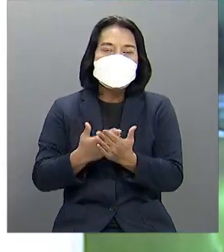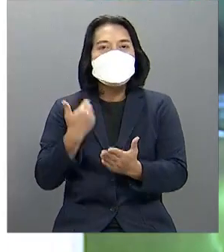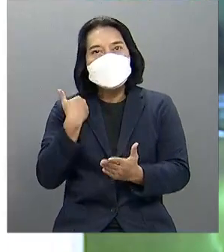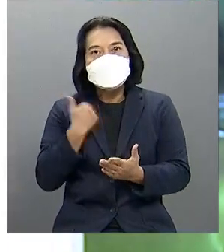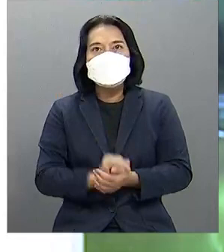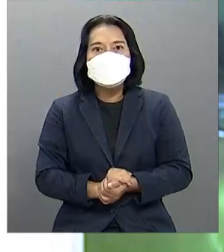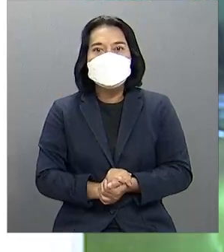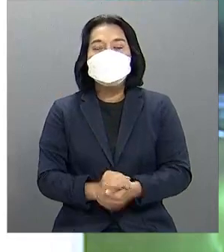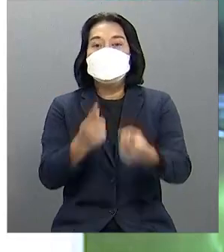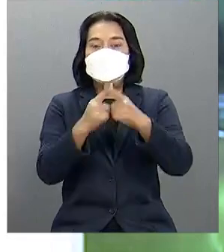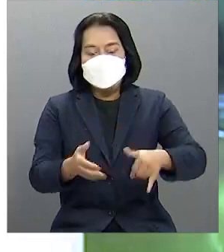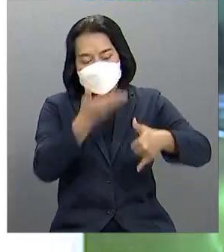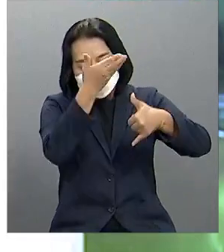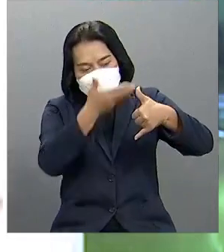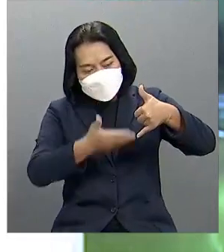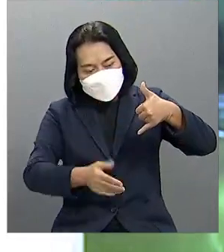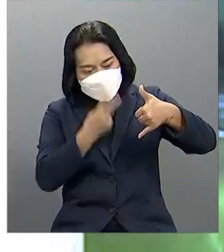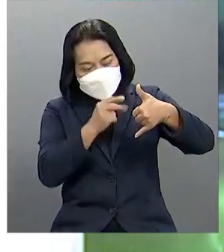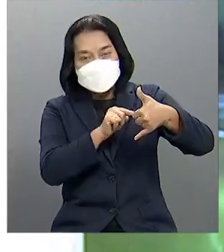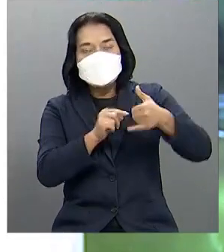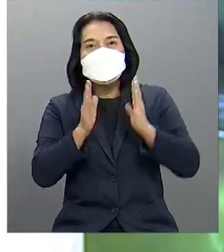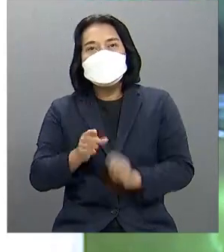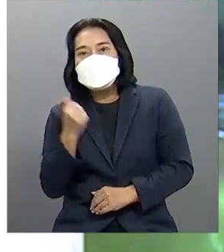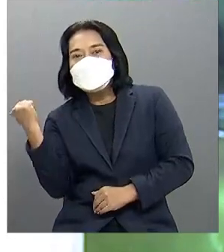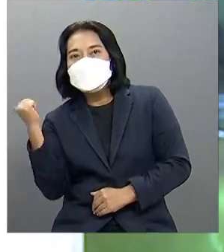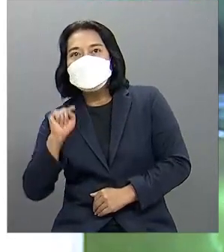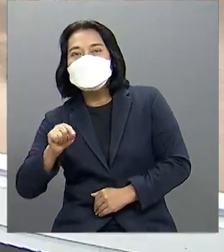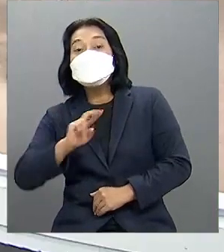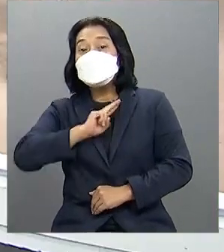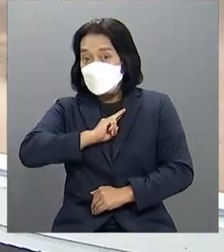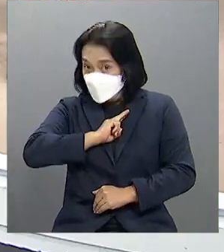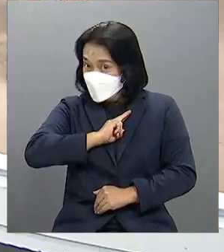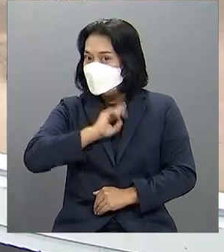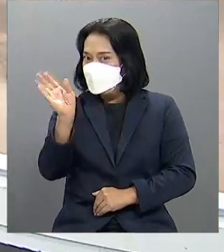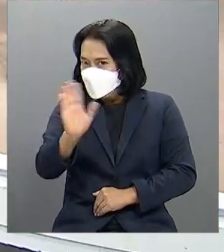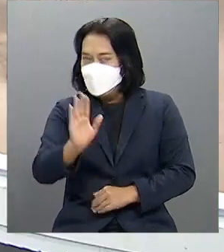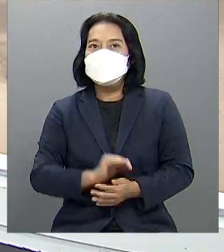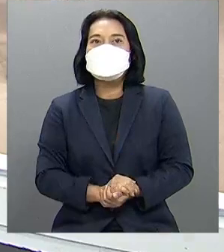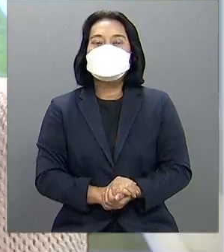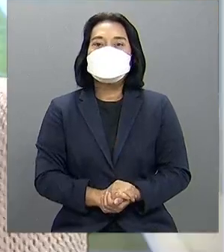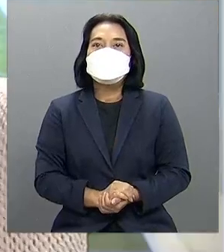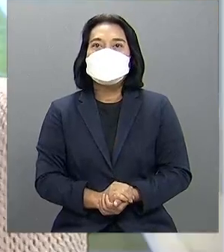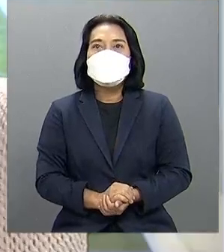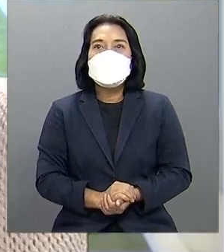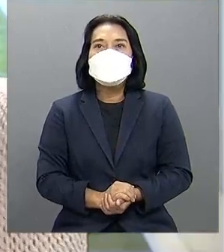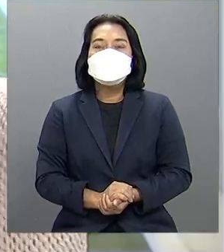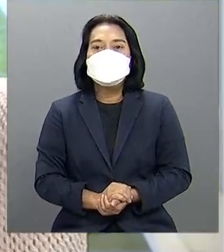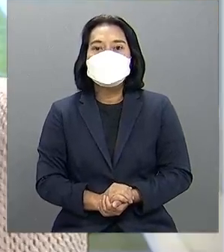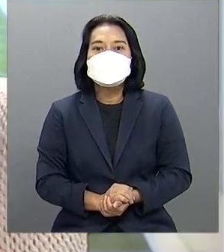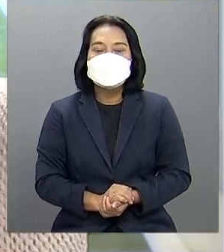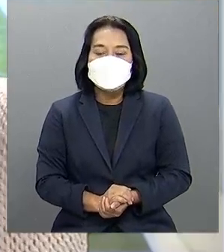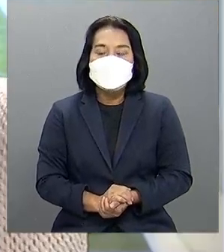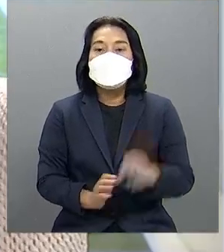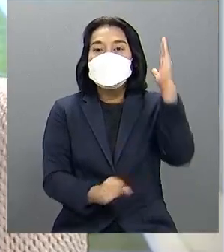ลือก ของคนอื่นค่ะไม่ใช่ของตัวเอง ของสถานีเท่านั้นเลย แต่ใดๆนะคะจะจนจริงอย่างไรอย่าจนใจเ